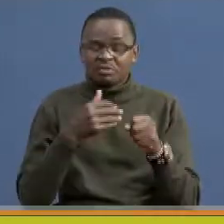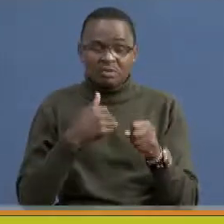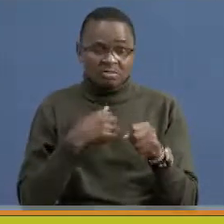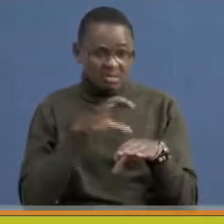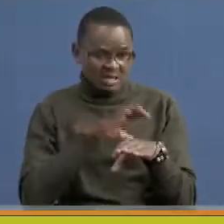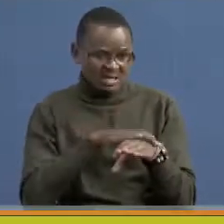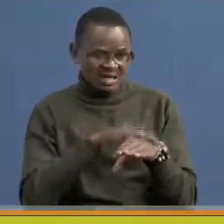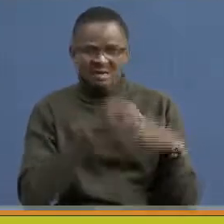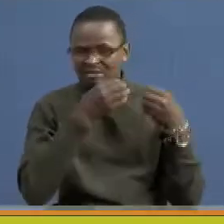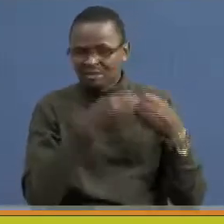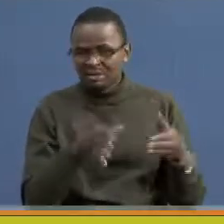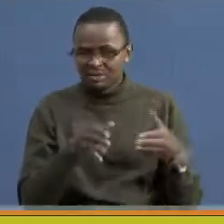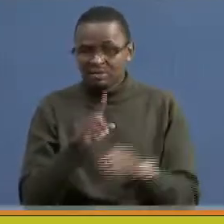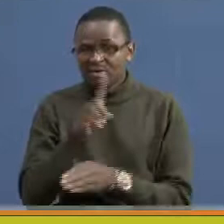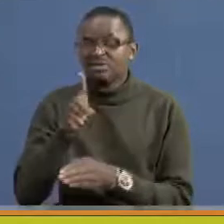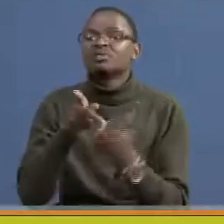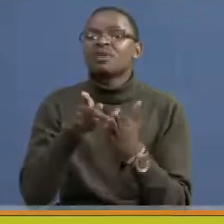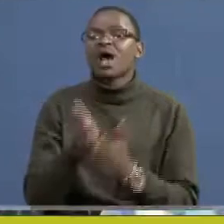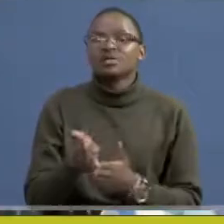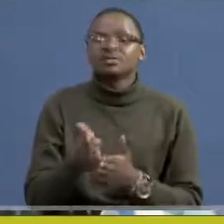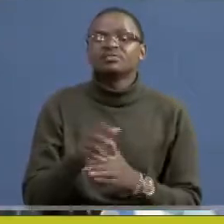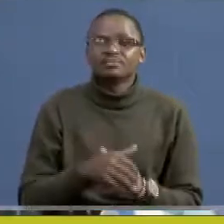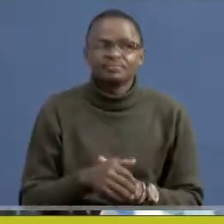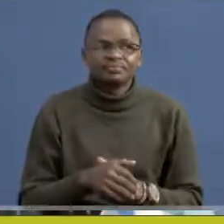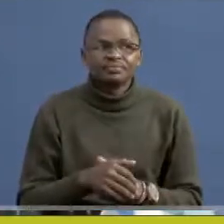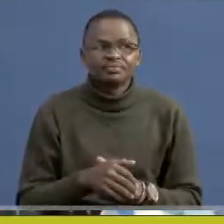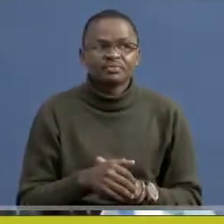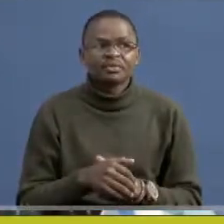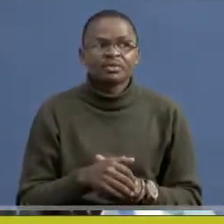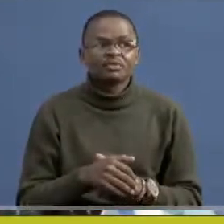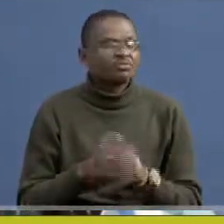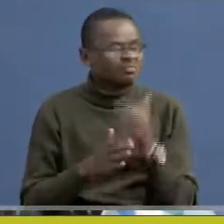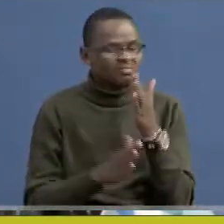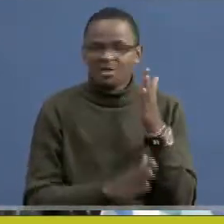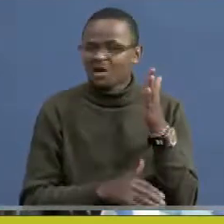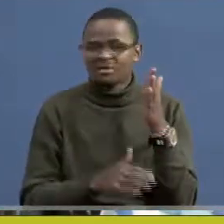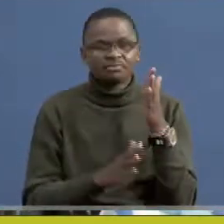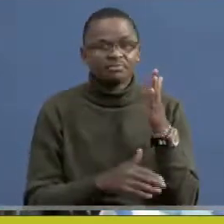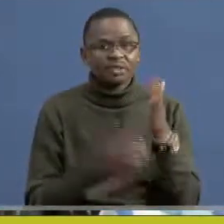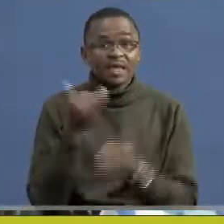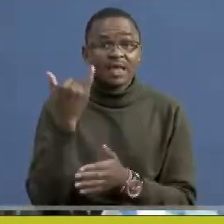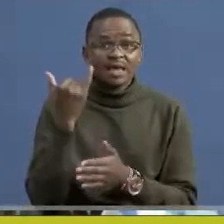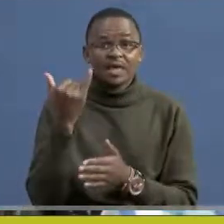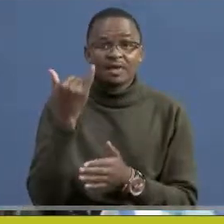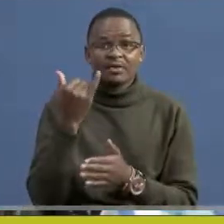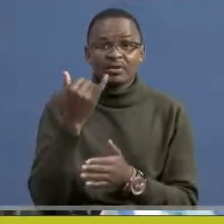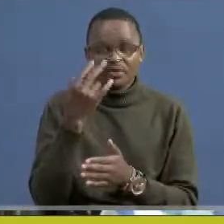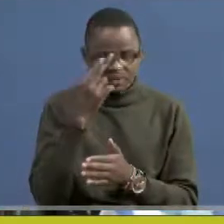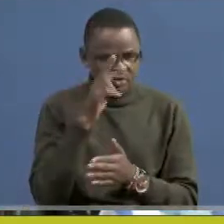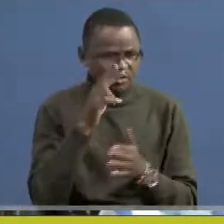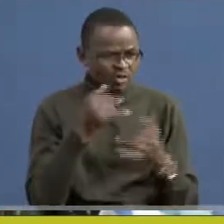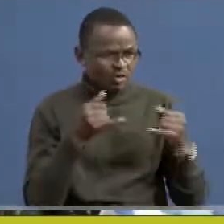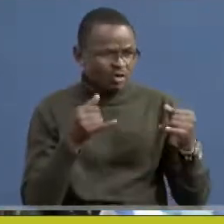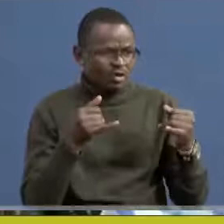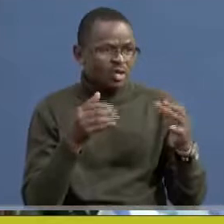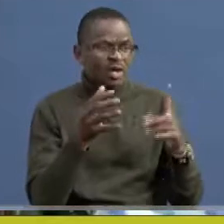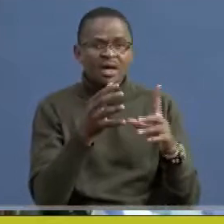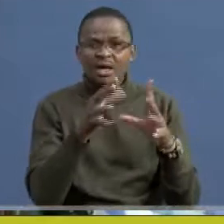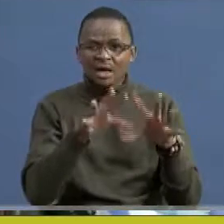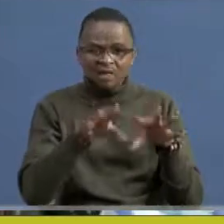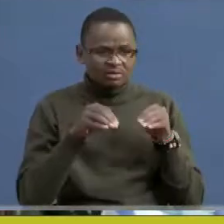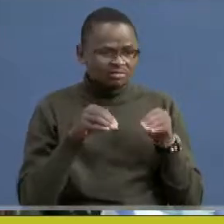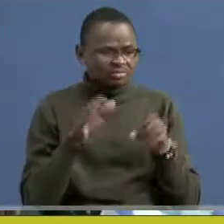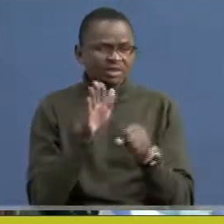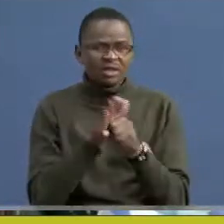hasara kufuatia bei hii. Too unfortunate that we yesterday saw the news and received the news with a lot of